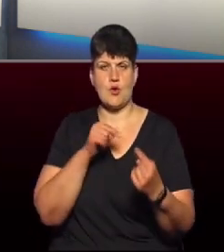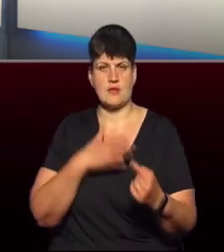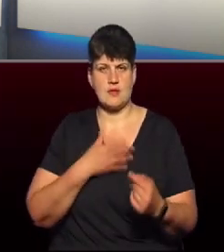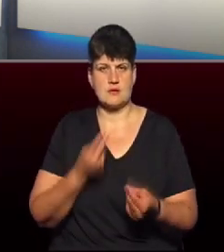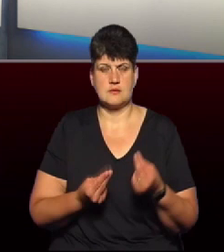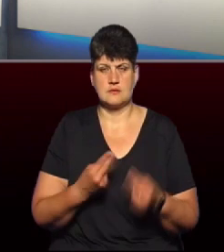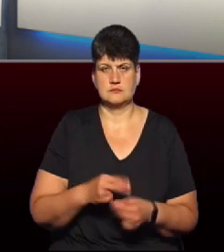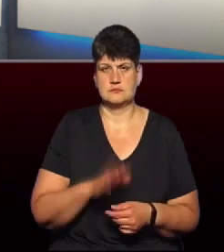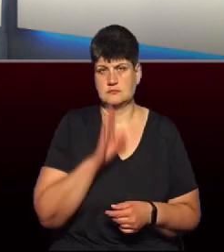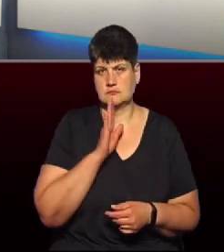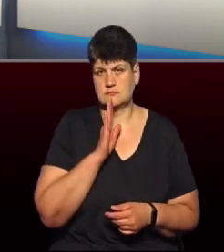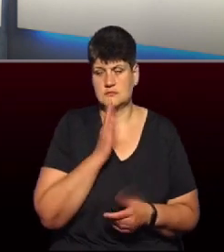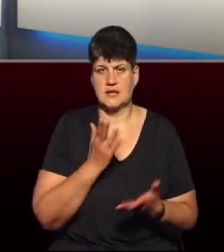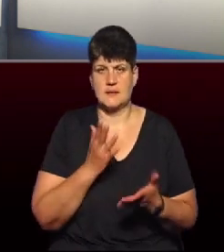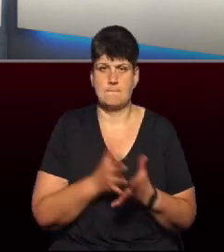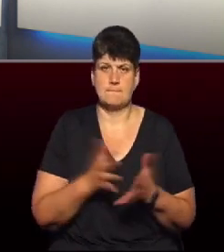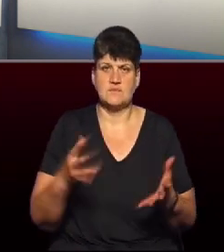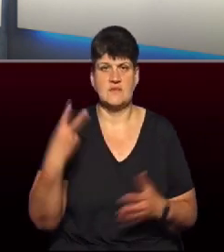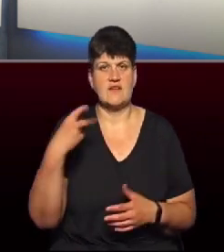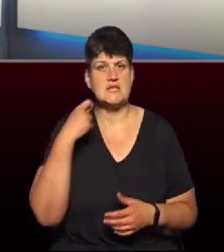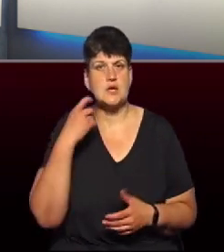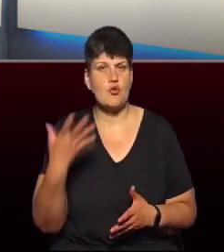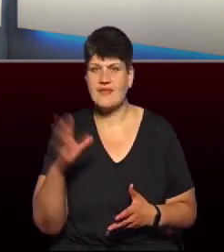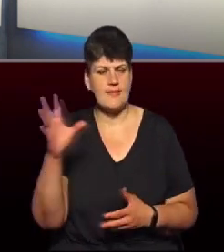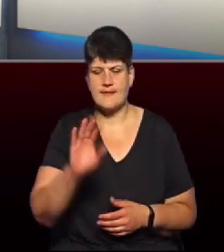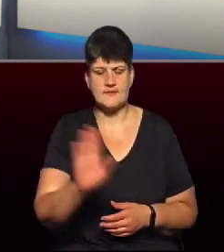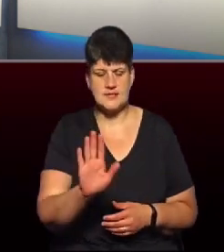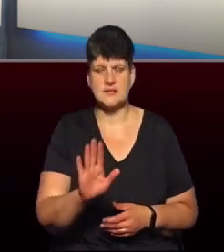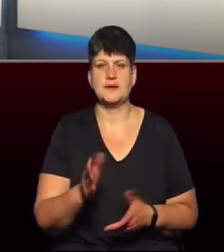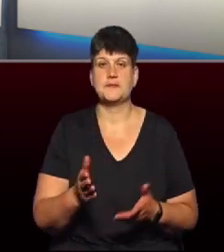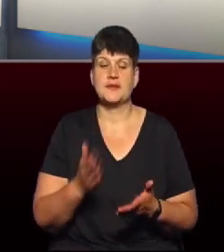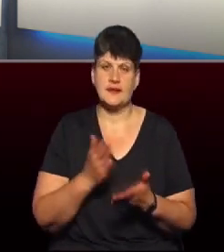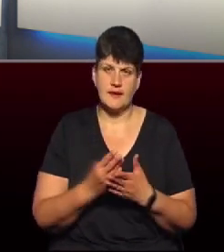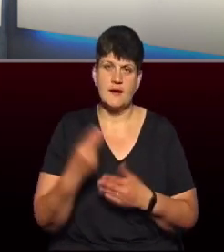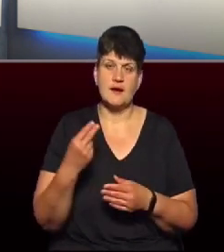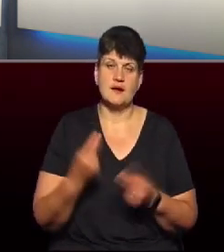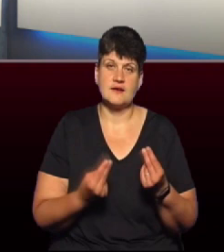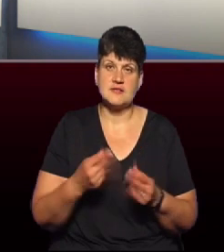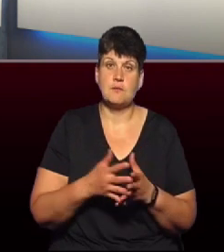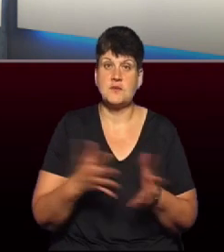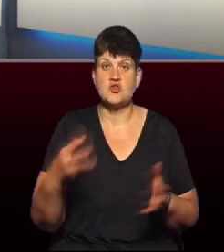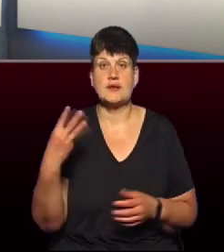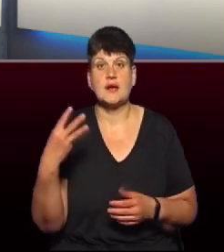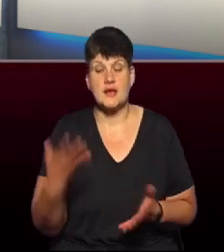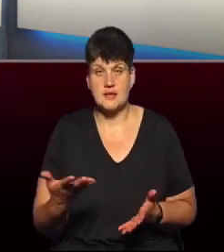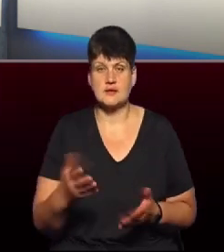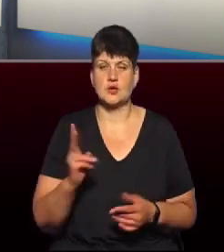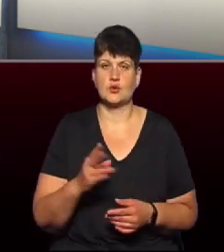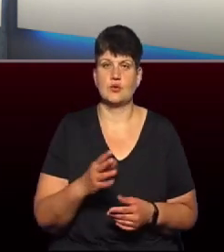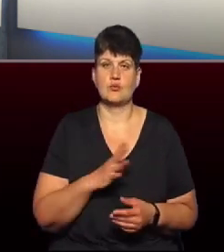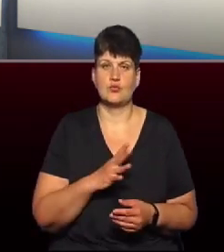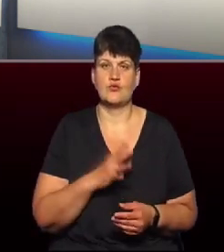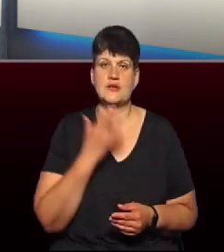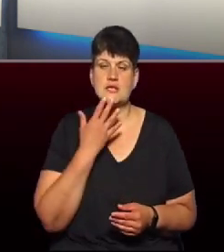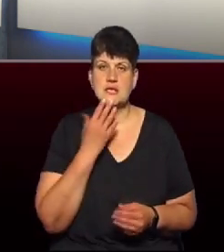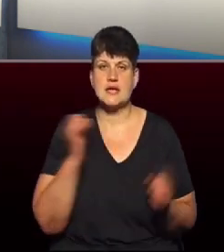яким далеко за 20. Ну, не всі, звичайно, а є. Є гравці, яким за 30, гравці, які грали в національній збірній команди України, які